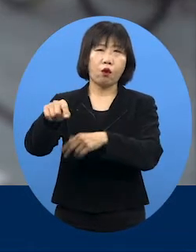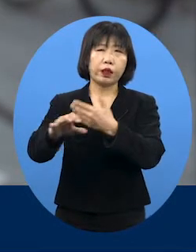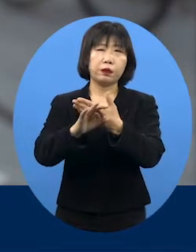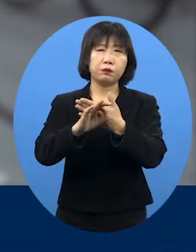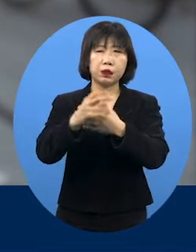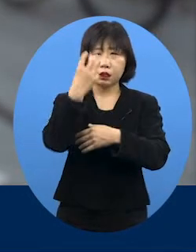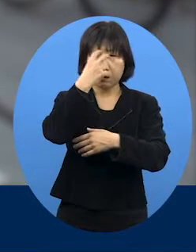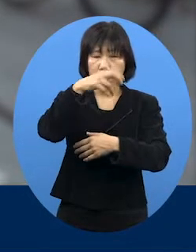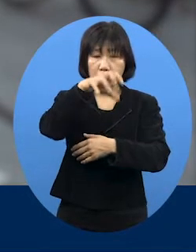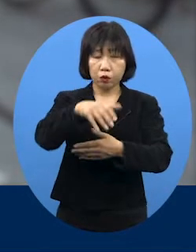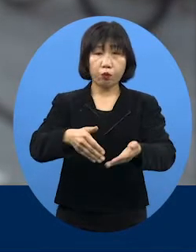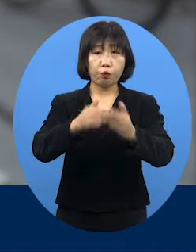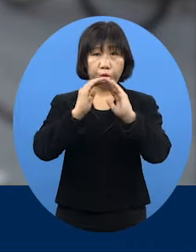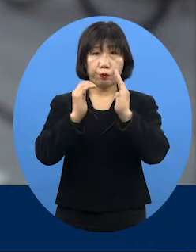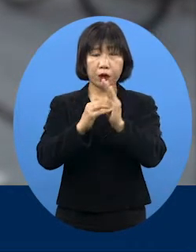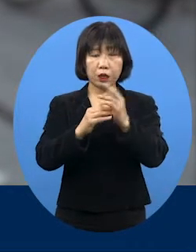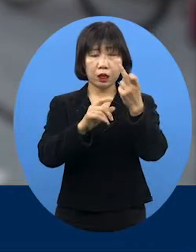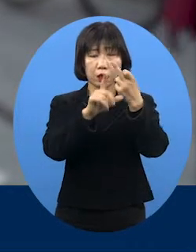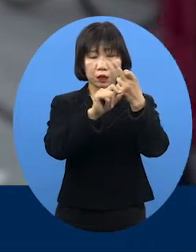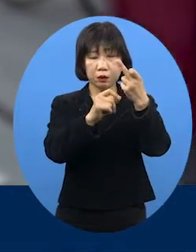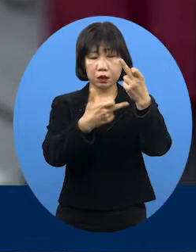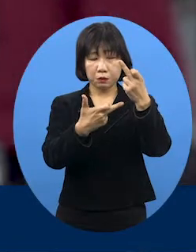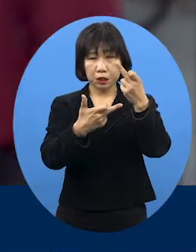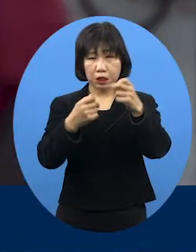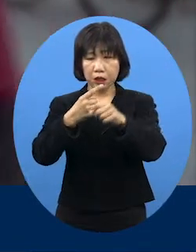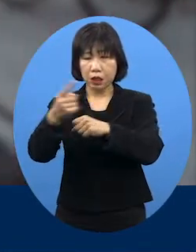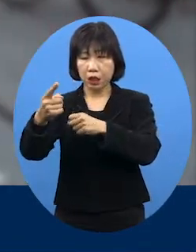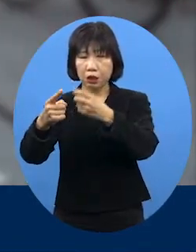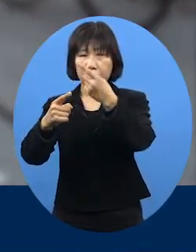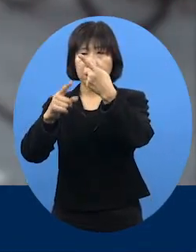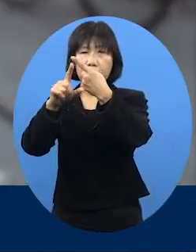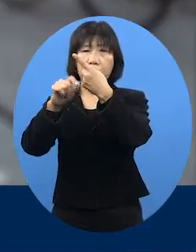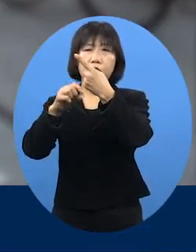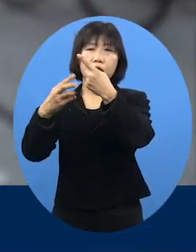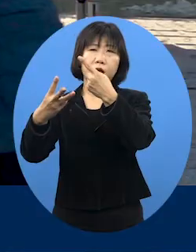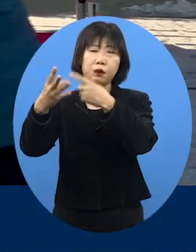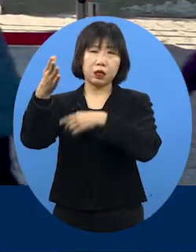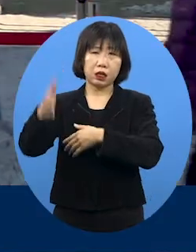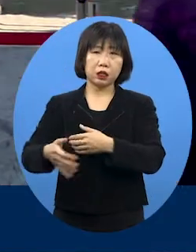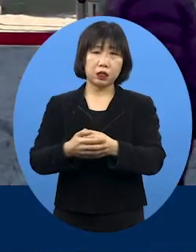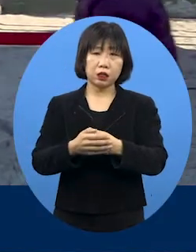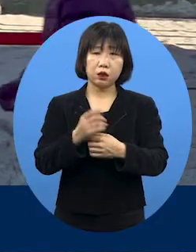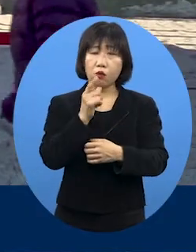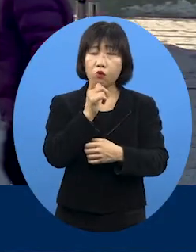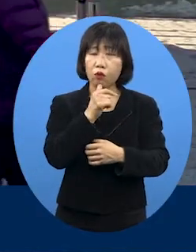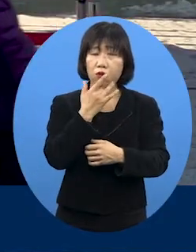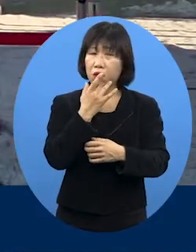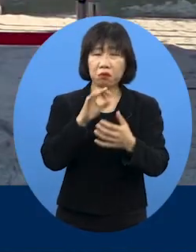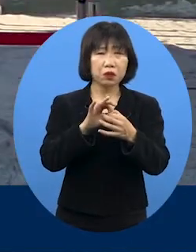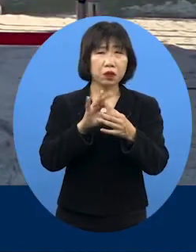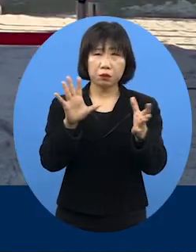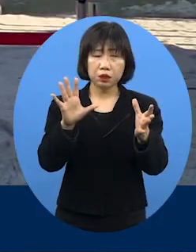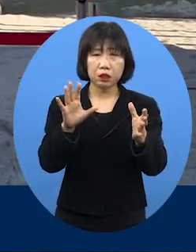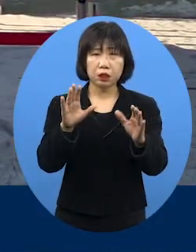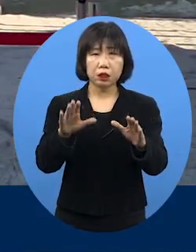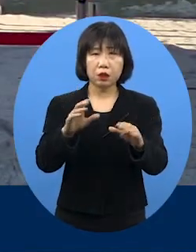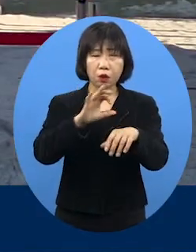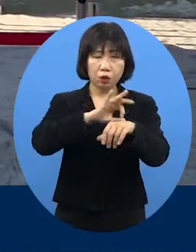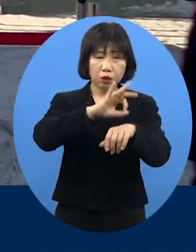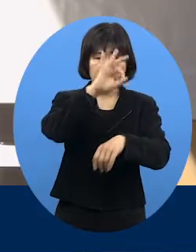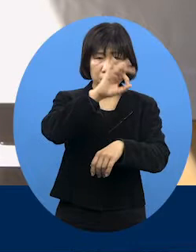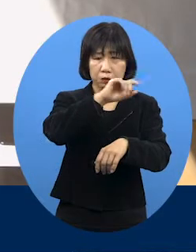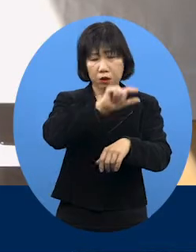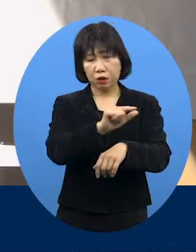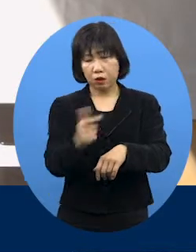설치하고 12월 17일부터 내년 1월 3회까지 3주간에 걸쳐 평 의 주말 관계없이 오전 10시부터